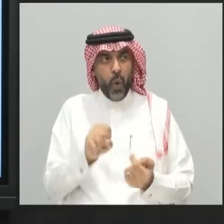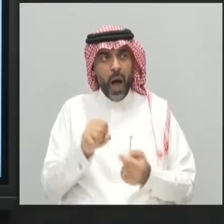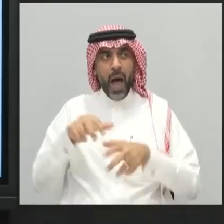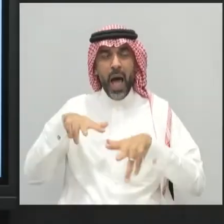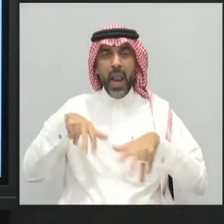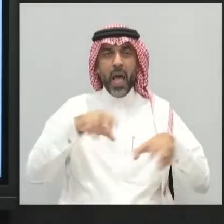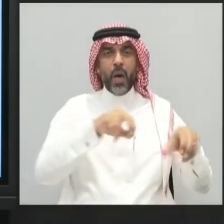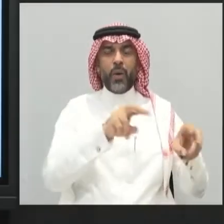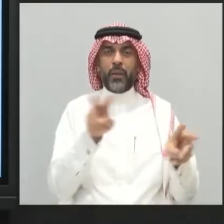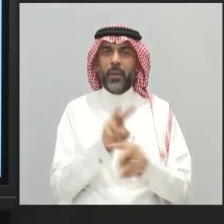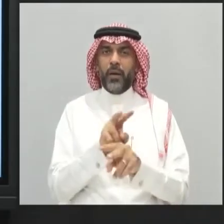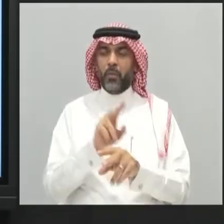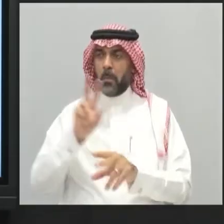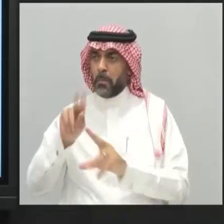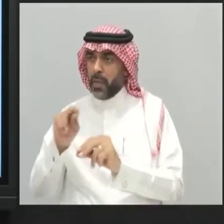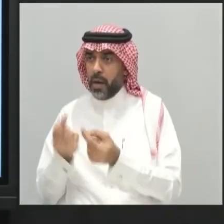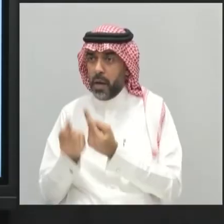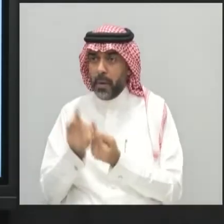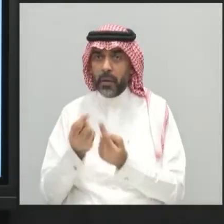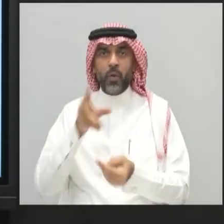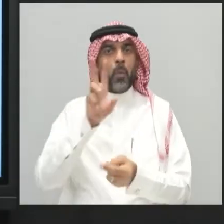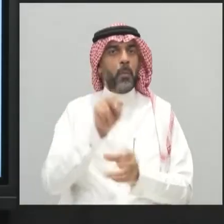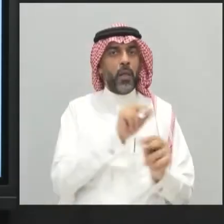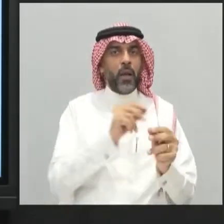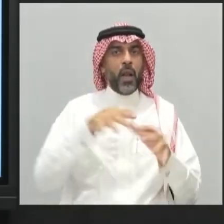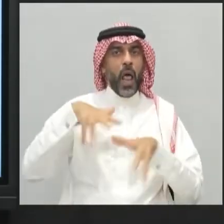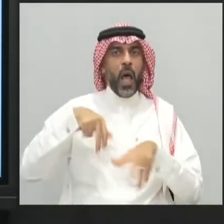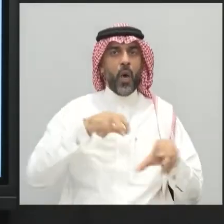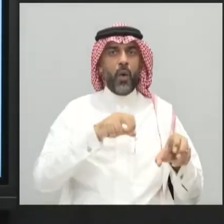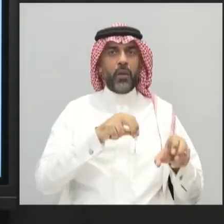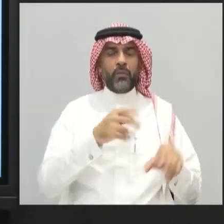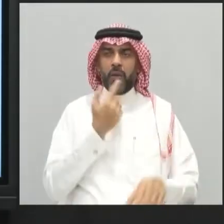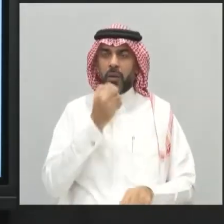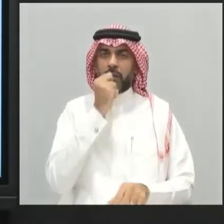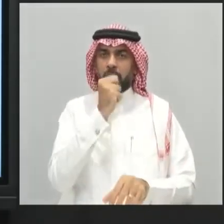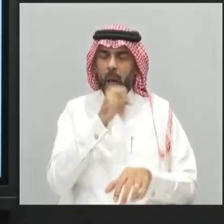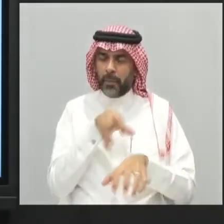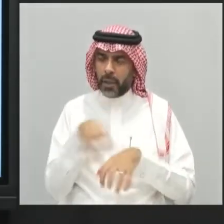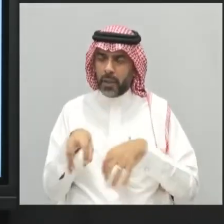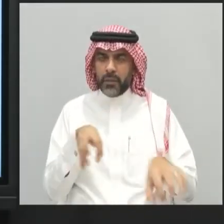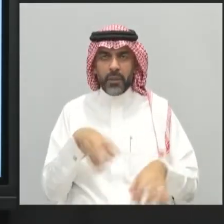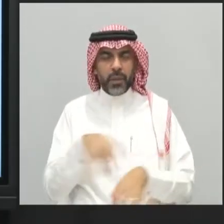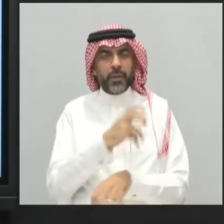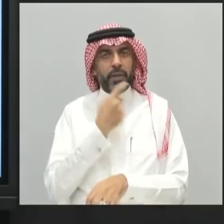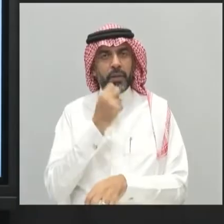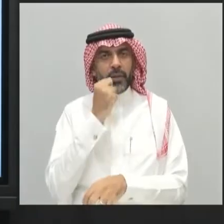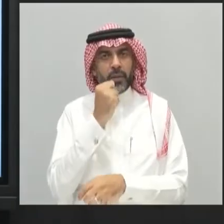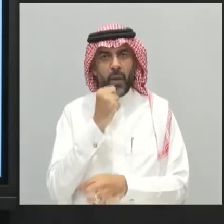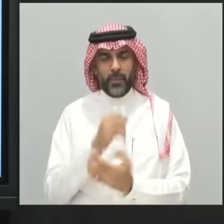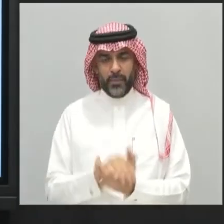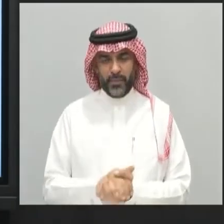اذا تشترك في خصائص مشتركه من الحيوان والنبات تمتلك خصائص مشتركه من